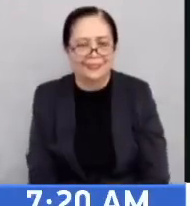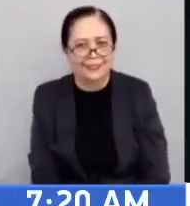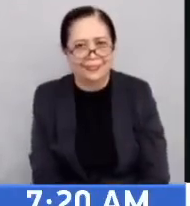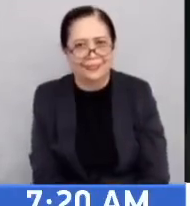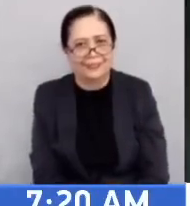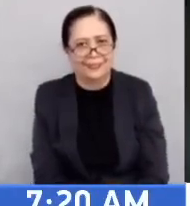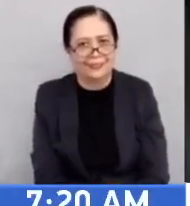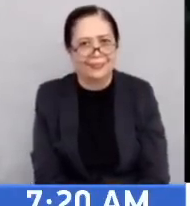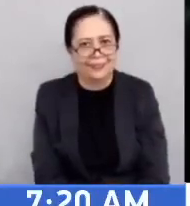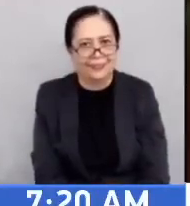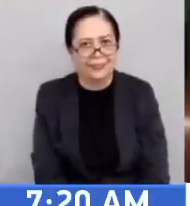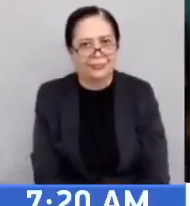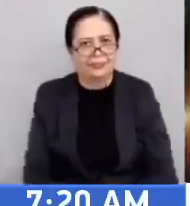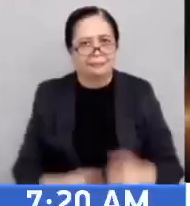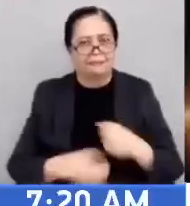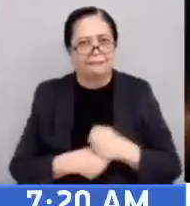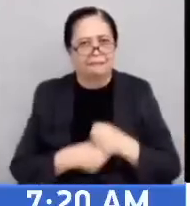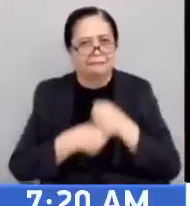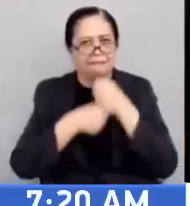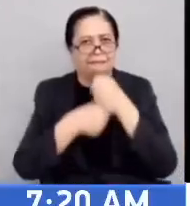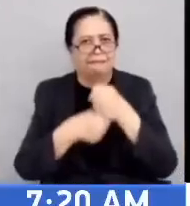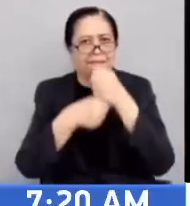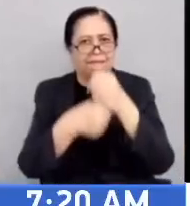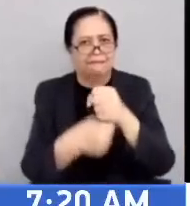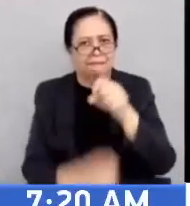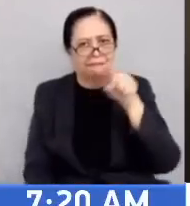Let's Volt!